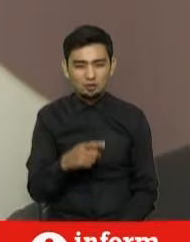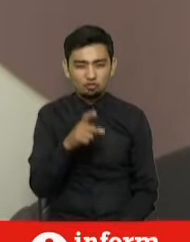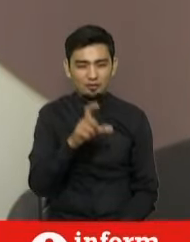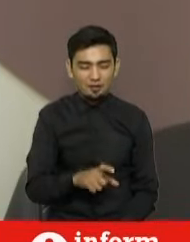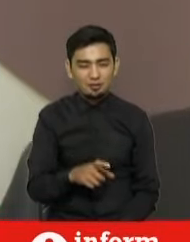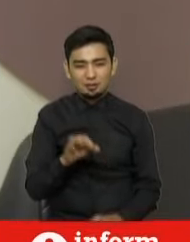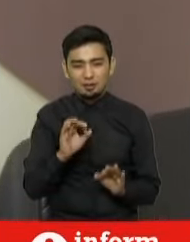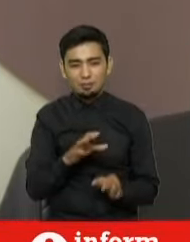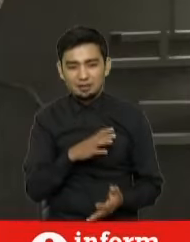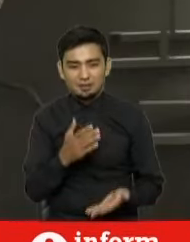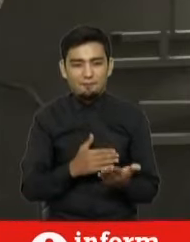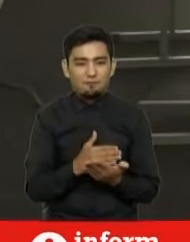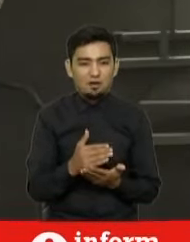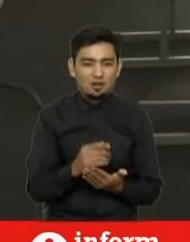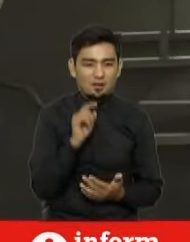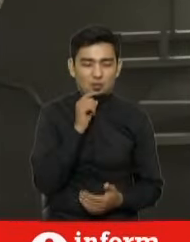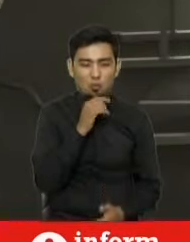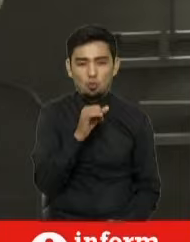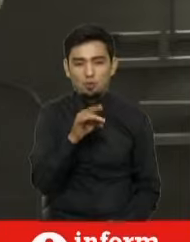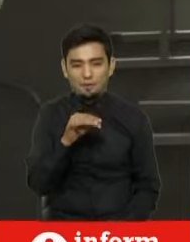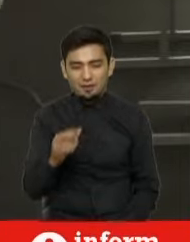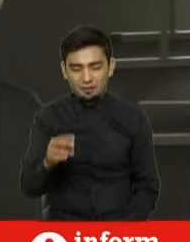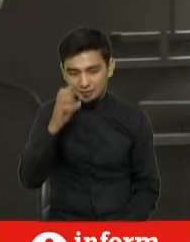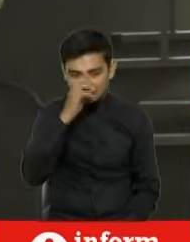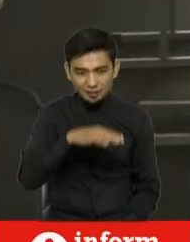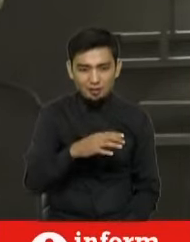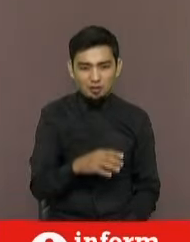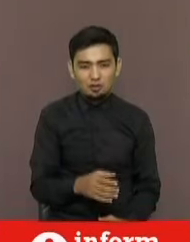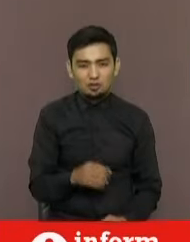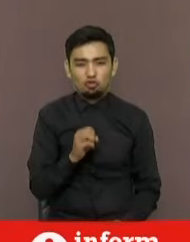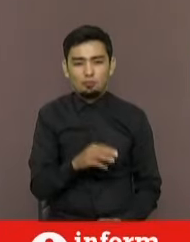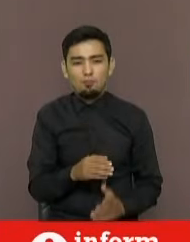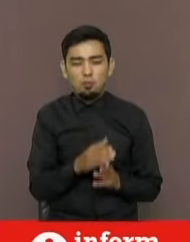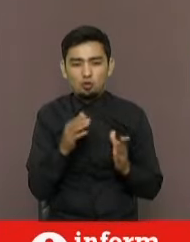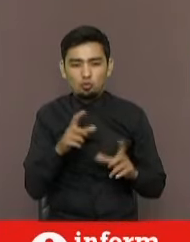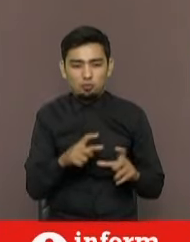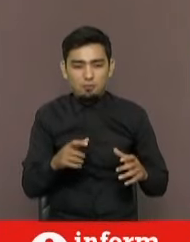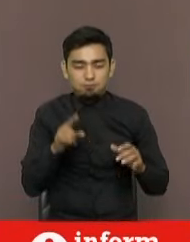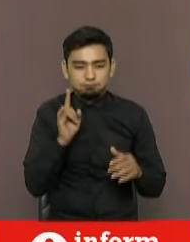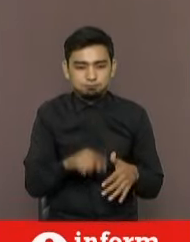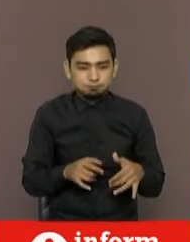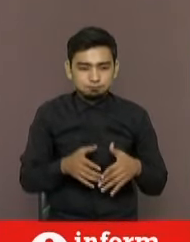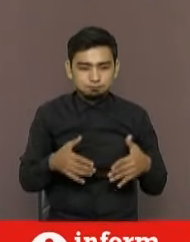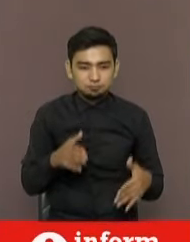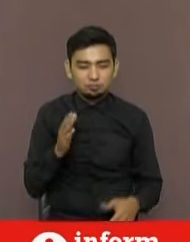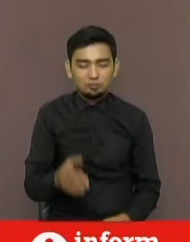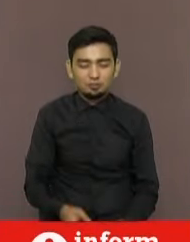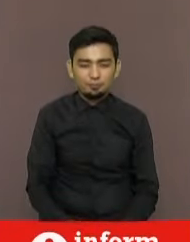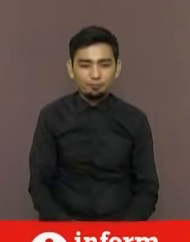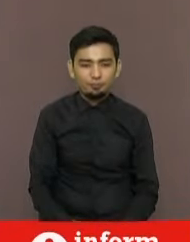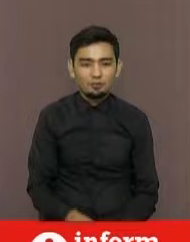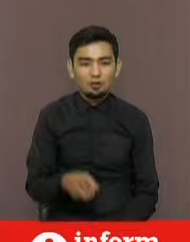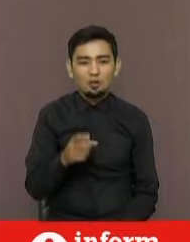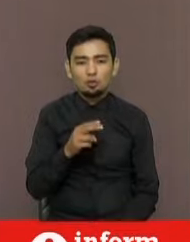парадокс. Чем выше экономический уровень в странах, тем больше людей с ожирением. Сейчас надо донести до